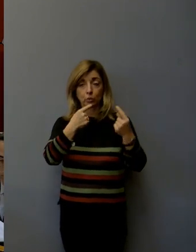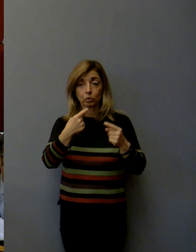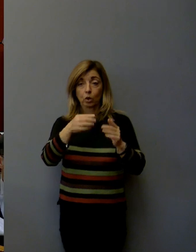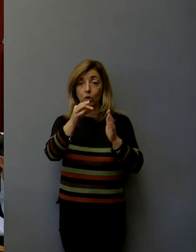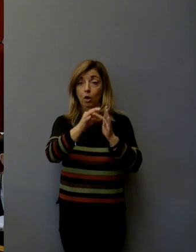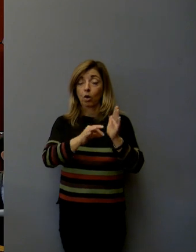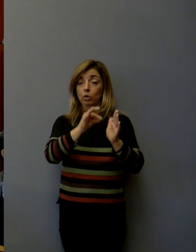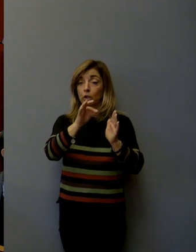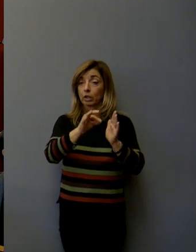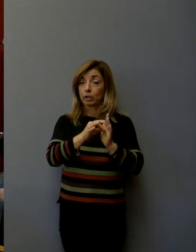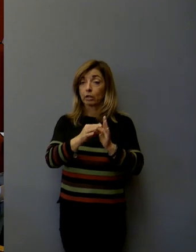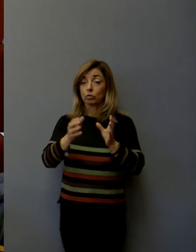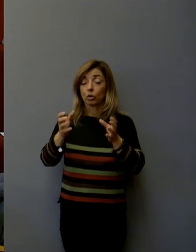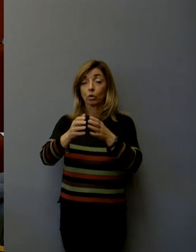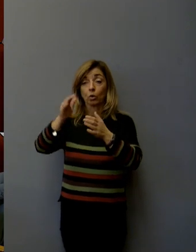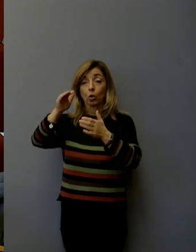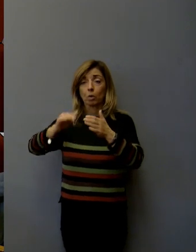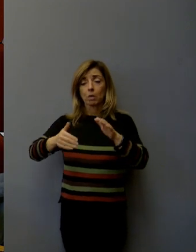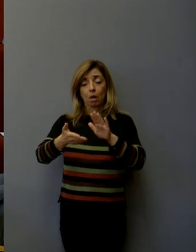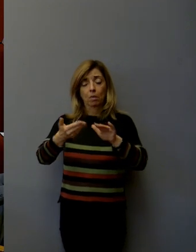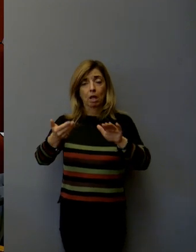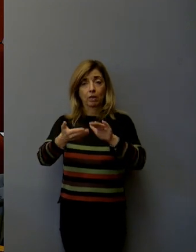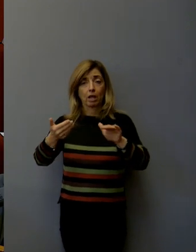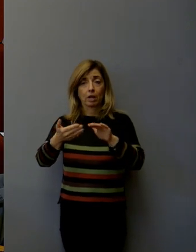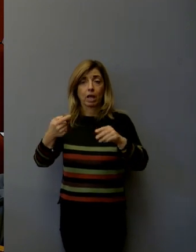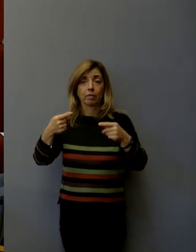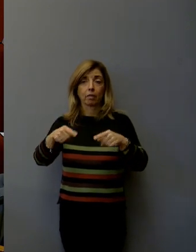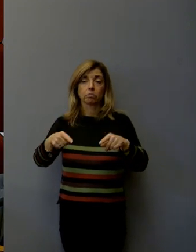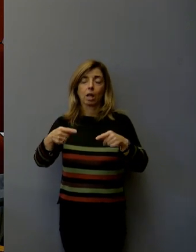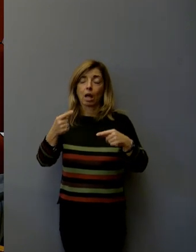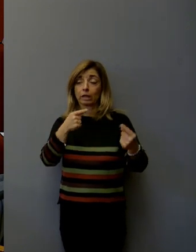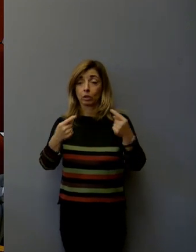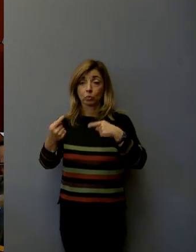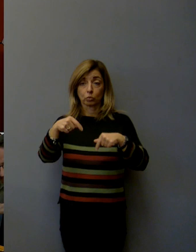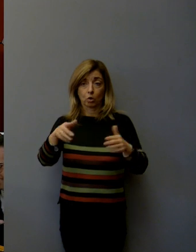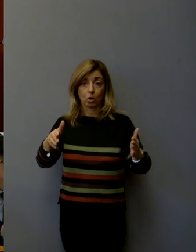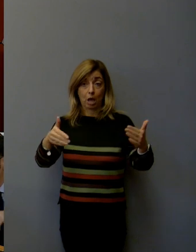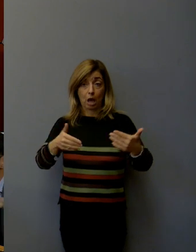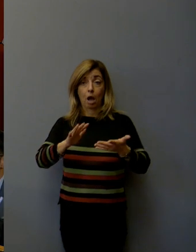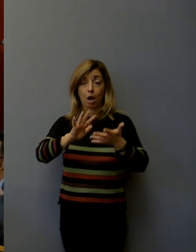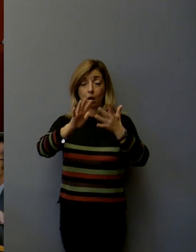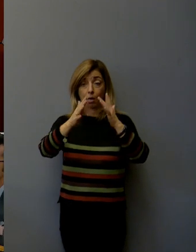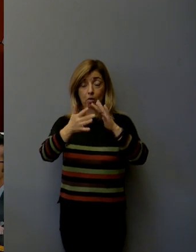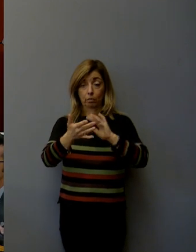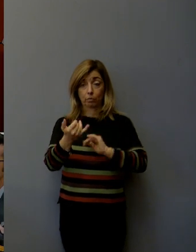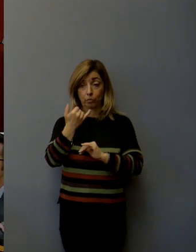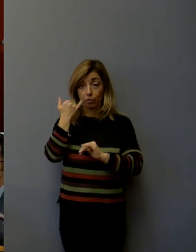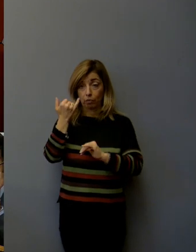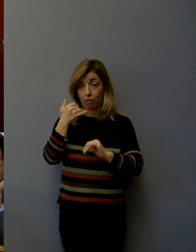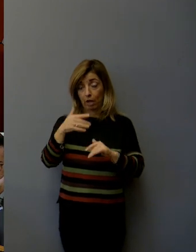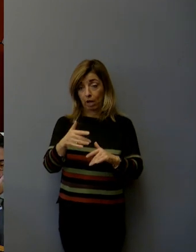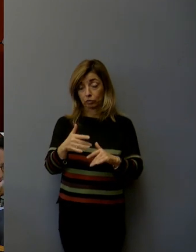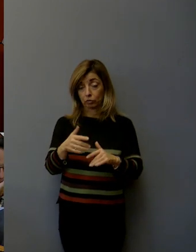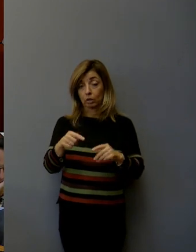parte della minoranza per agevolare la discussione in quest'aula ora se dopo due giorni di discussione dove la